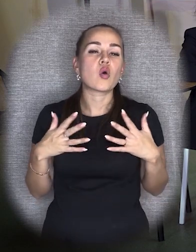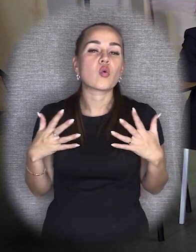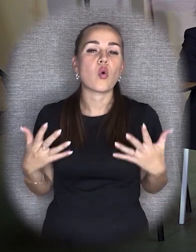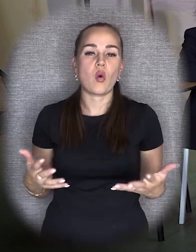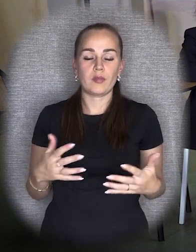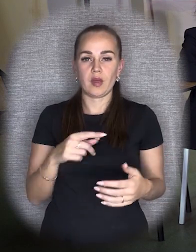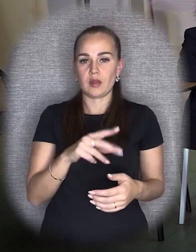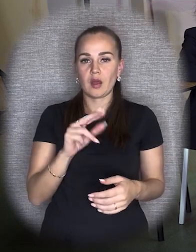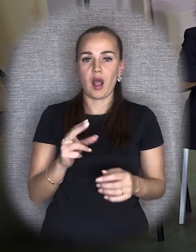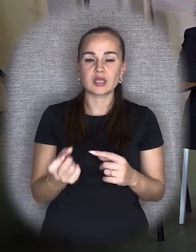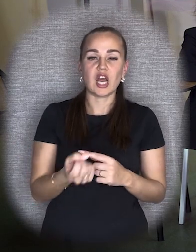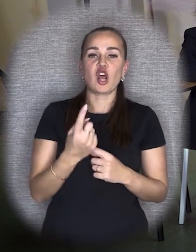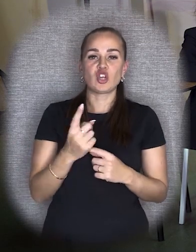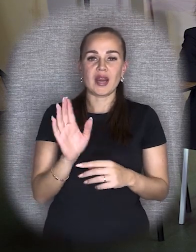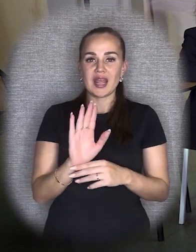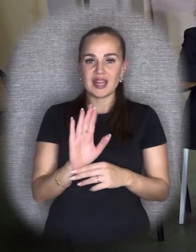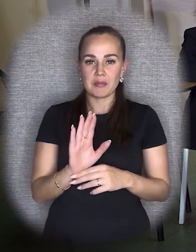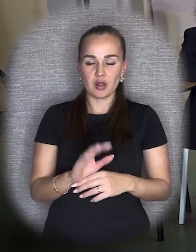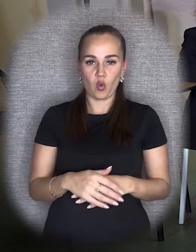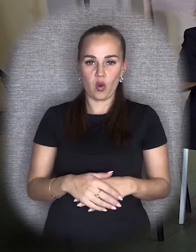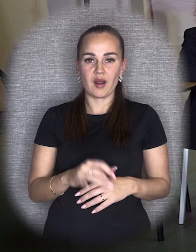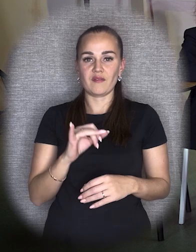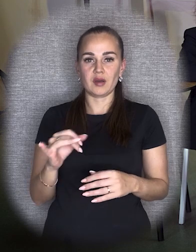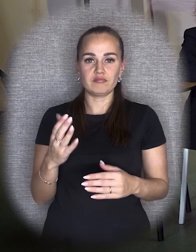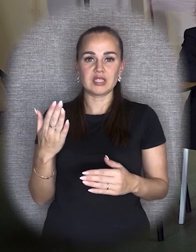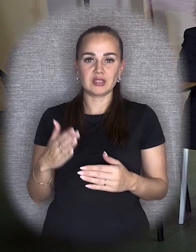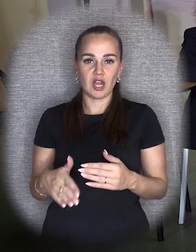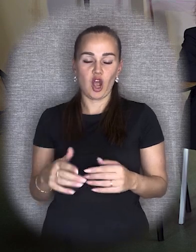зарождение кинематографа и заканчивая